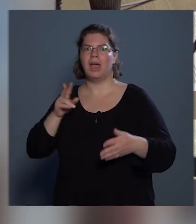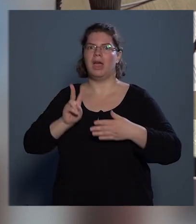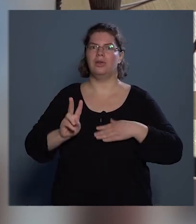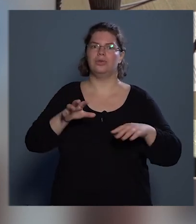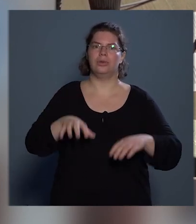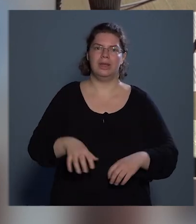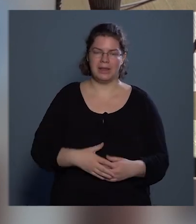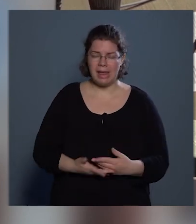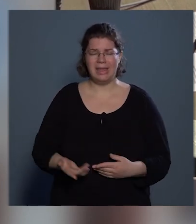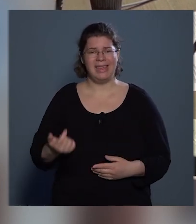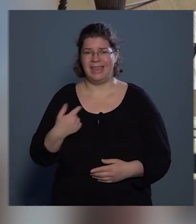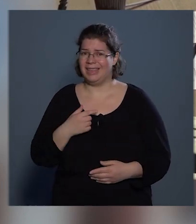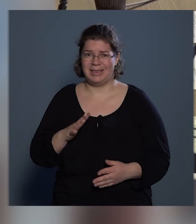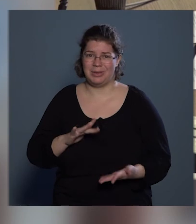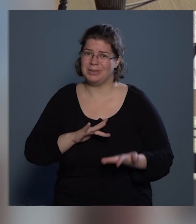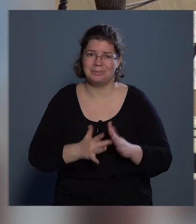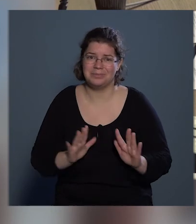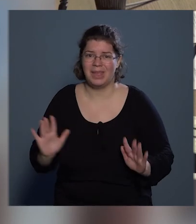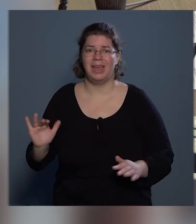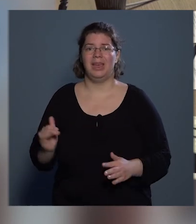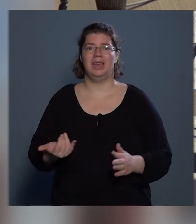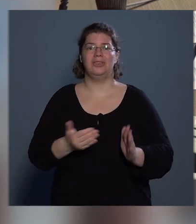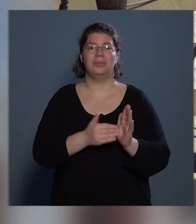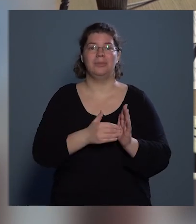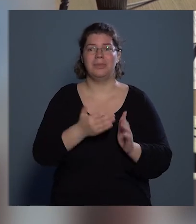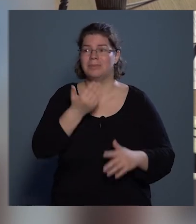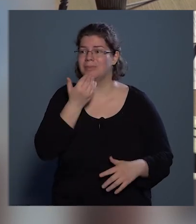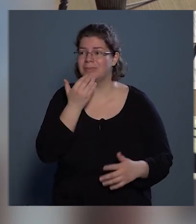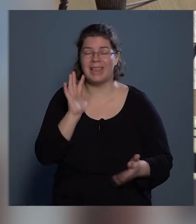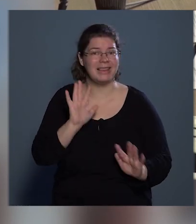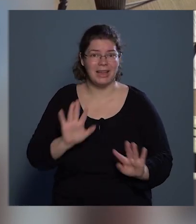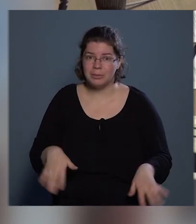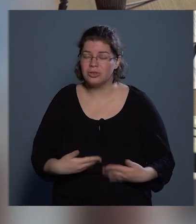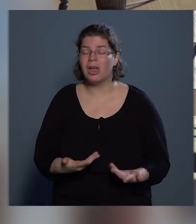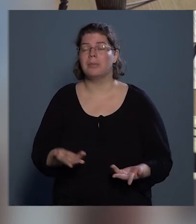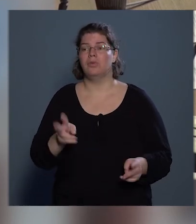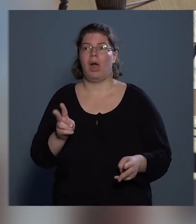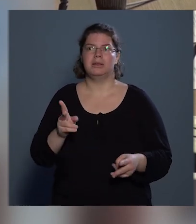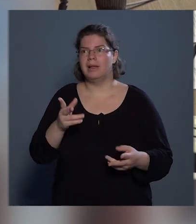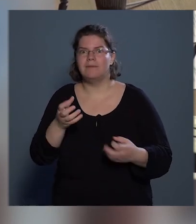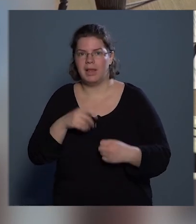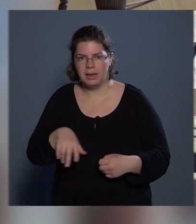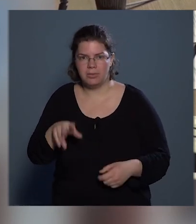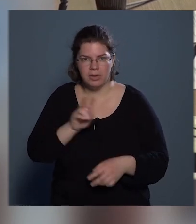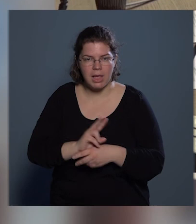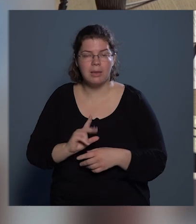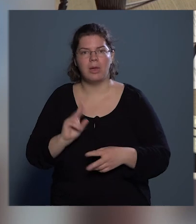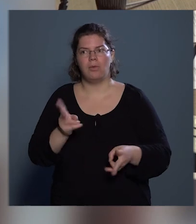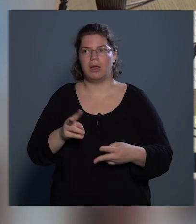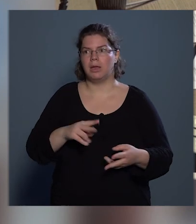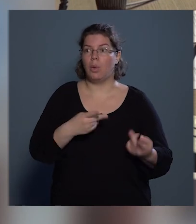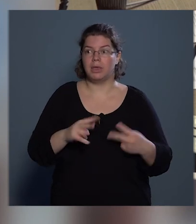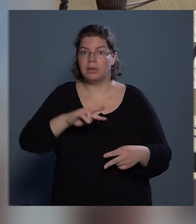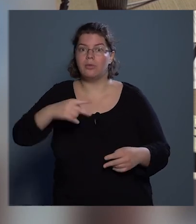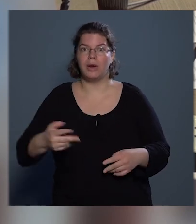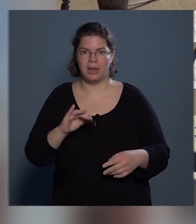fejeztem volna ki, és már a szándékában sem, hogy valaki ezt egyáltalán nem venné figyelembe, mert ő még hozhatja fordítva is a döntéseit ugyanilyen